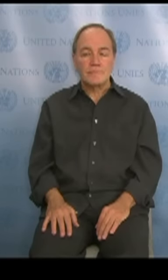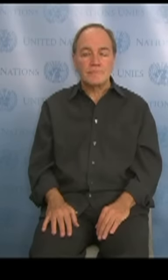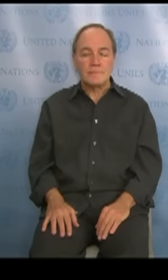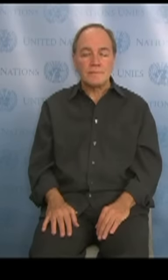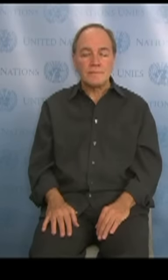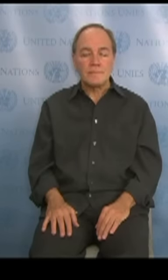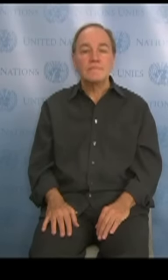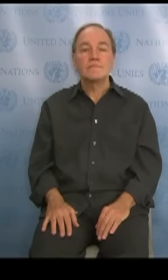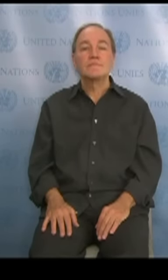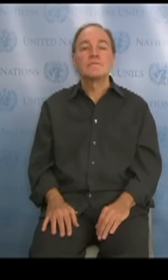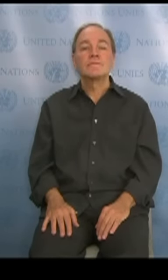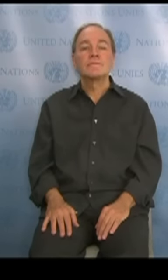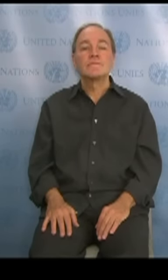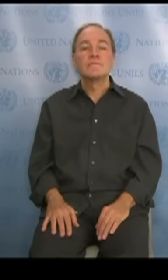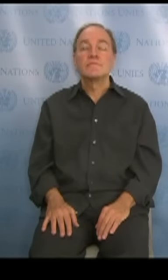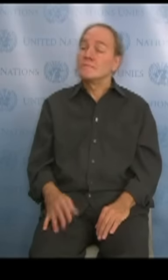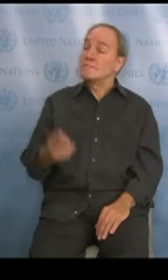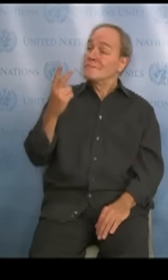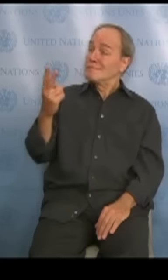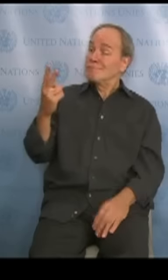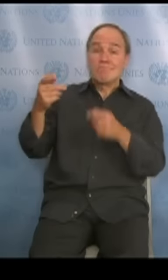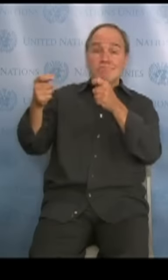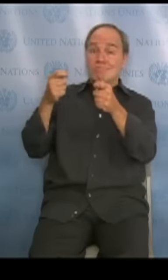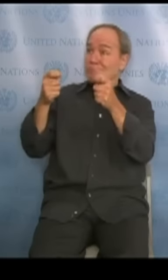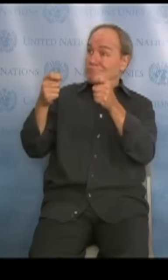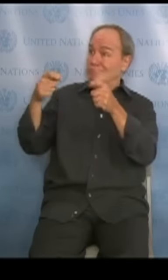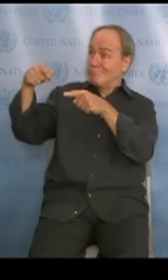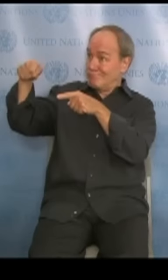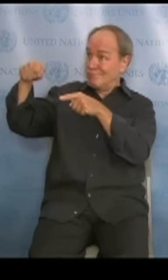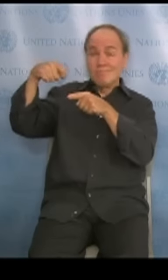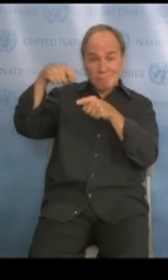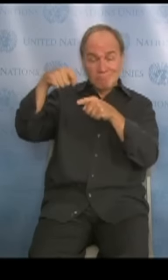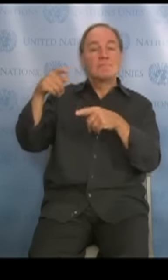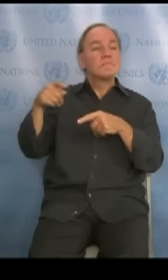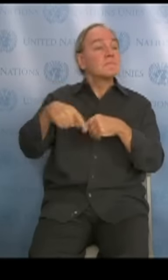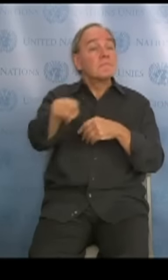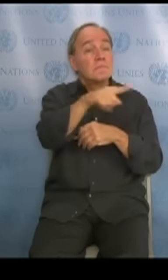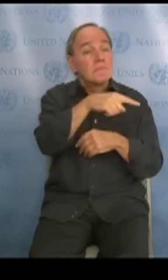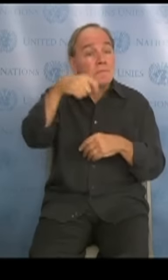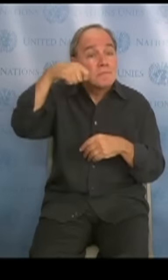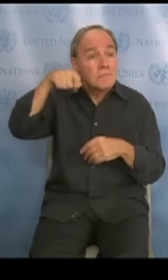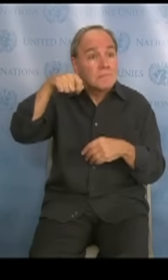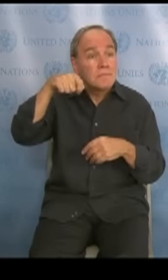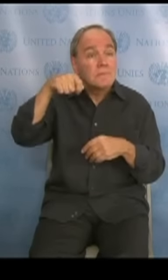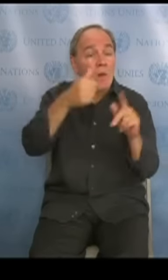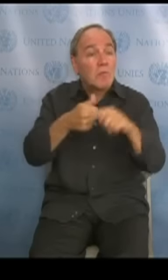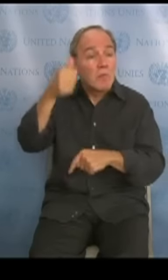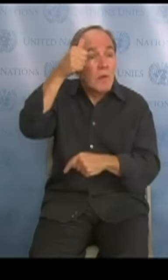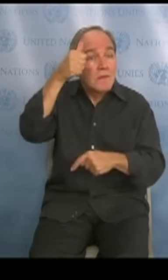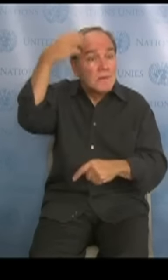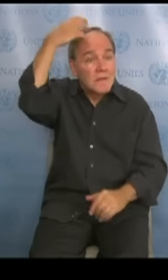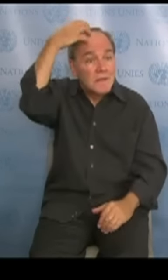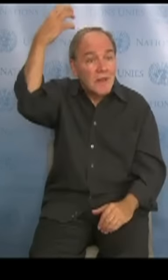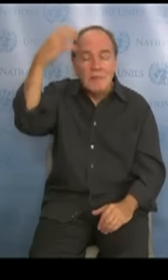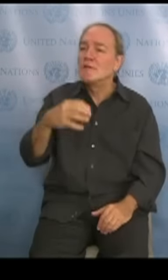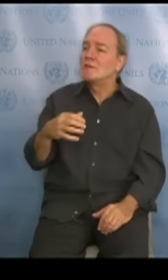Monsieur le co-président, mesdames et messieurs les chefs d'État et de gouvernement, monsieur le secrétaire général,